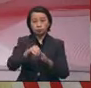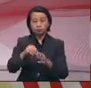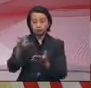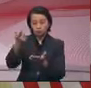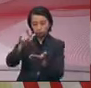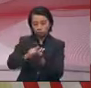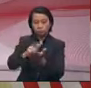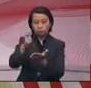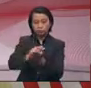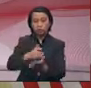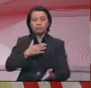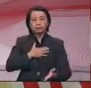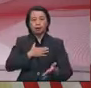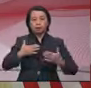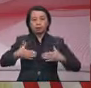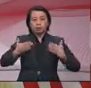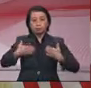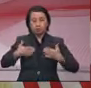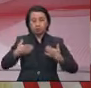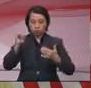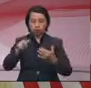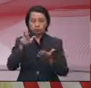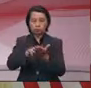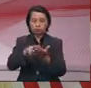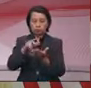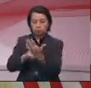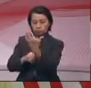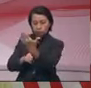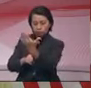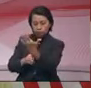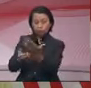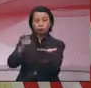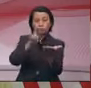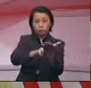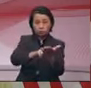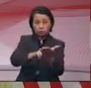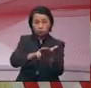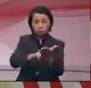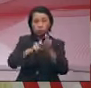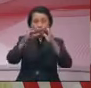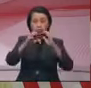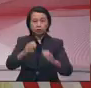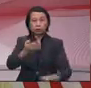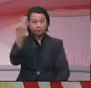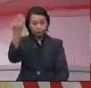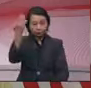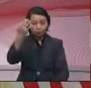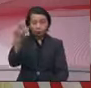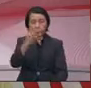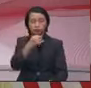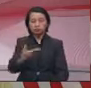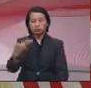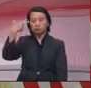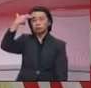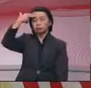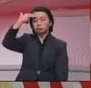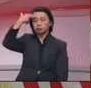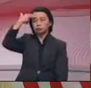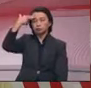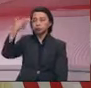turun aplikasi My Sejahtera bagi proses pendaftaran ataupun secara manual, saringan suhu